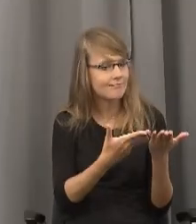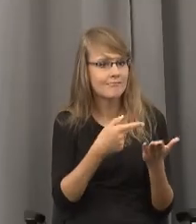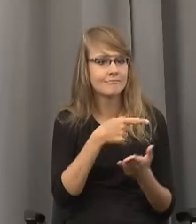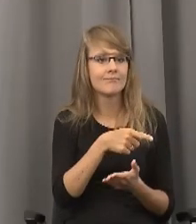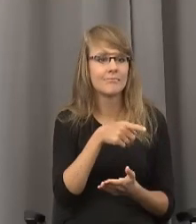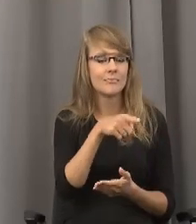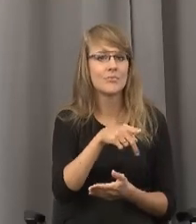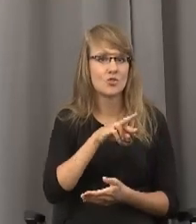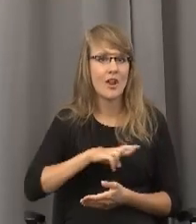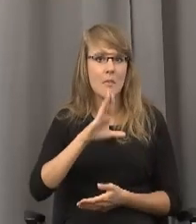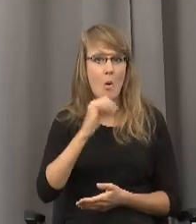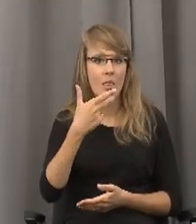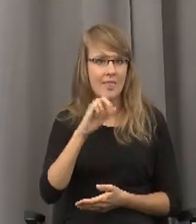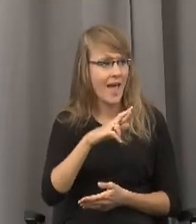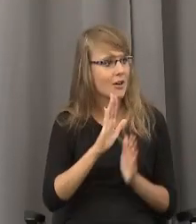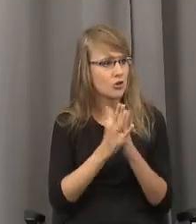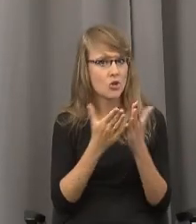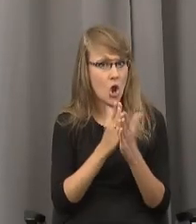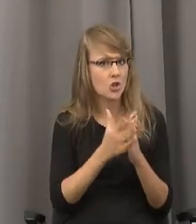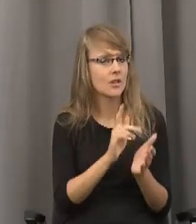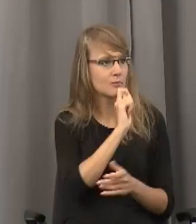tą książeczkę.